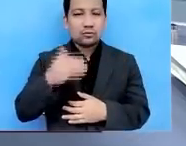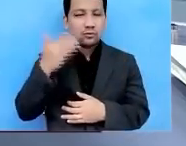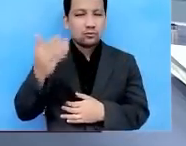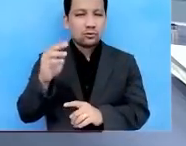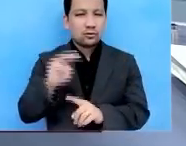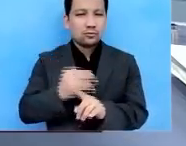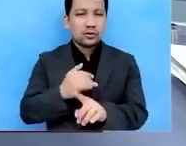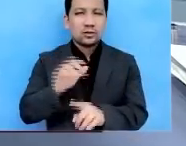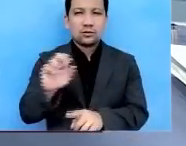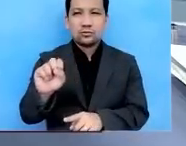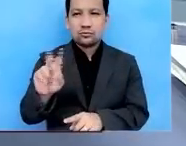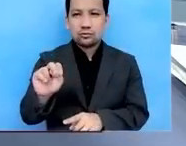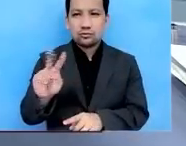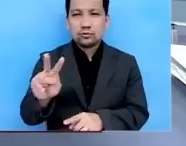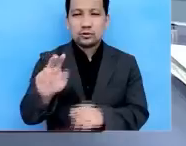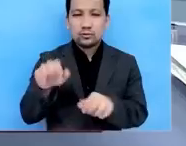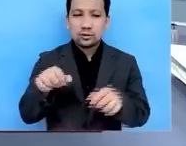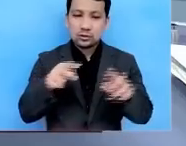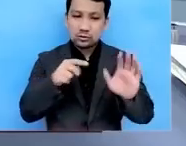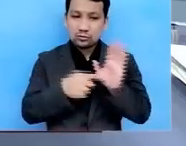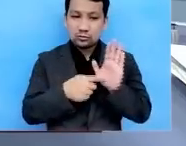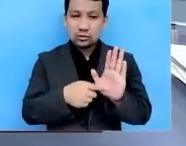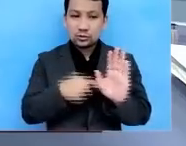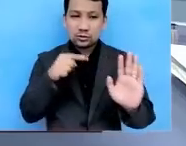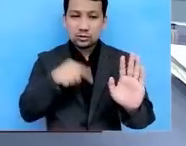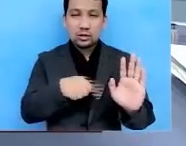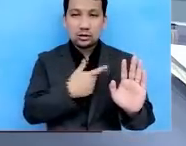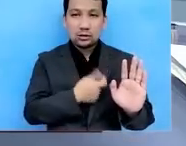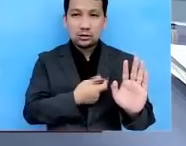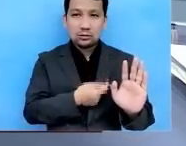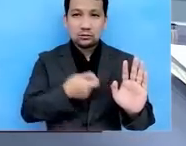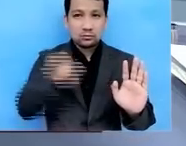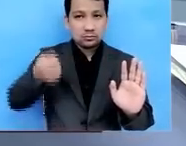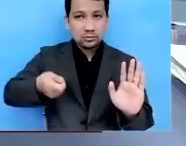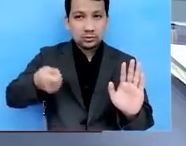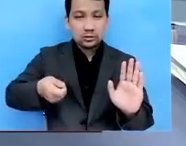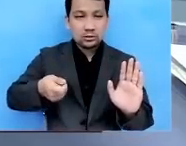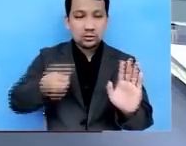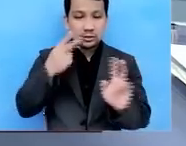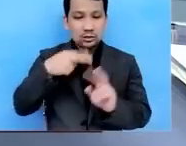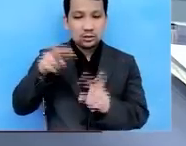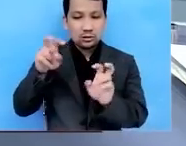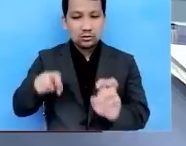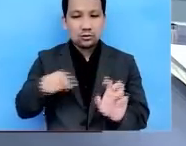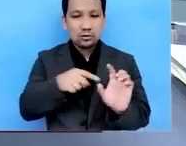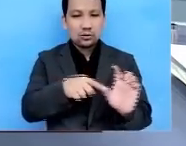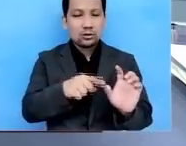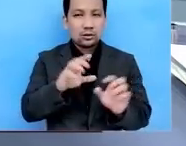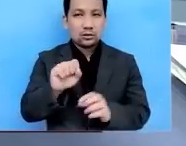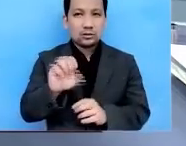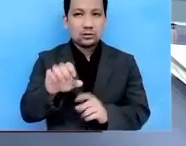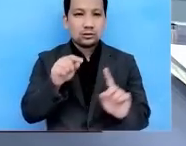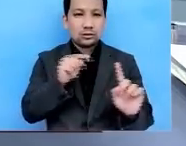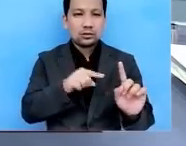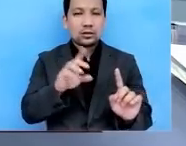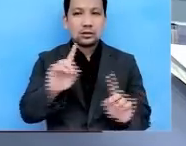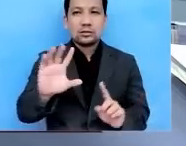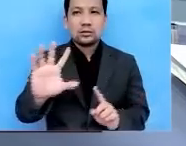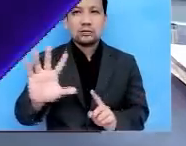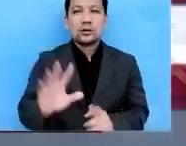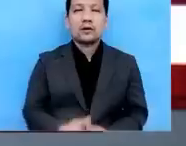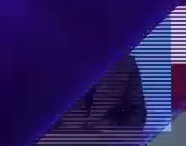12. Dahil dito po makikita kung bibigyang halaga ang recantation ng star witness sa drug case laban kay De Lima.